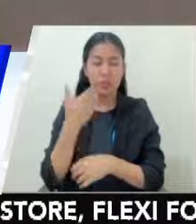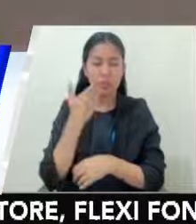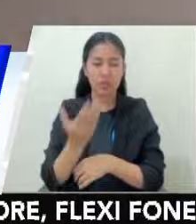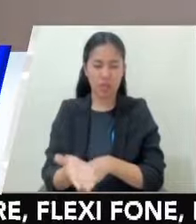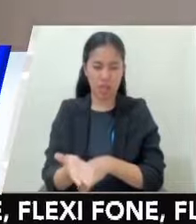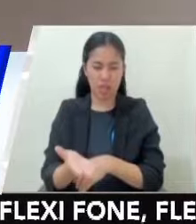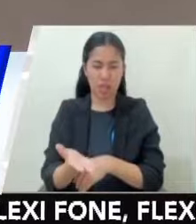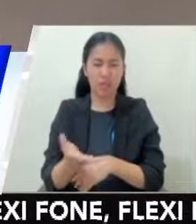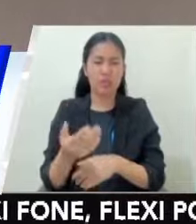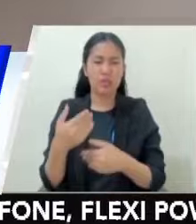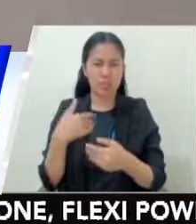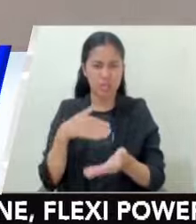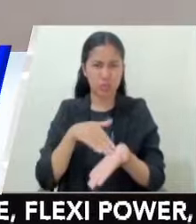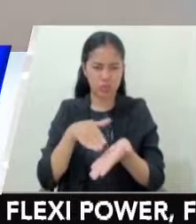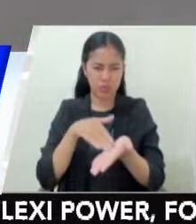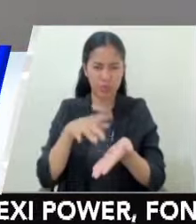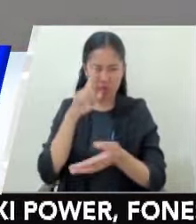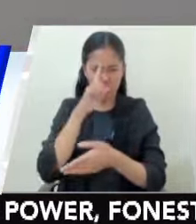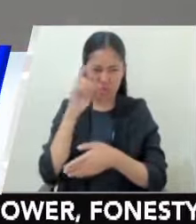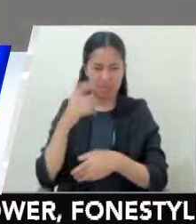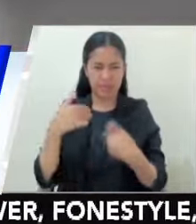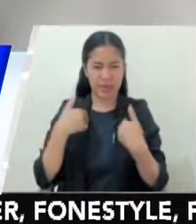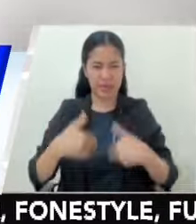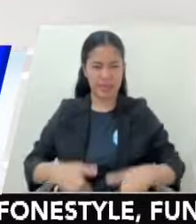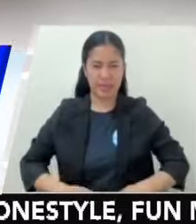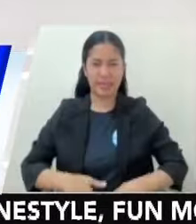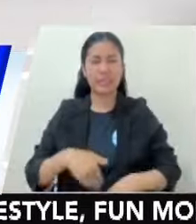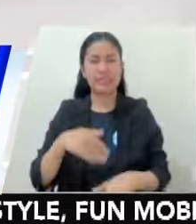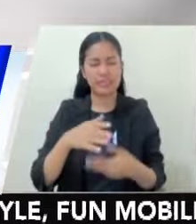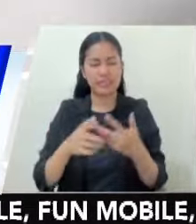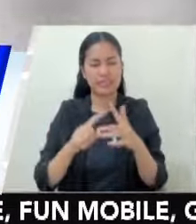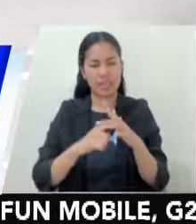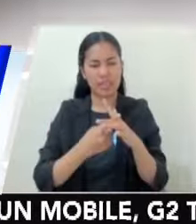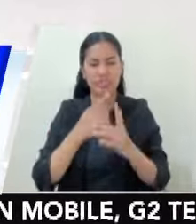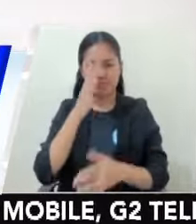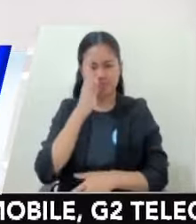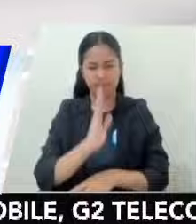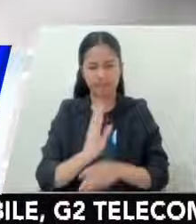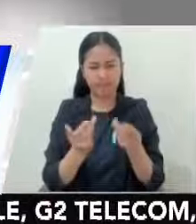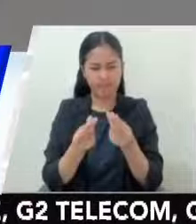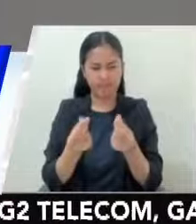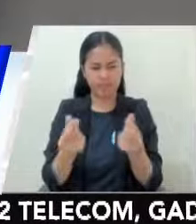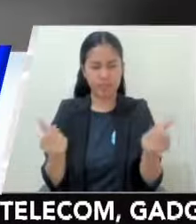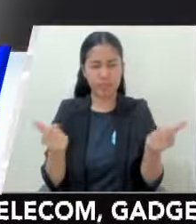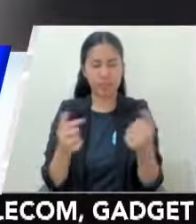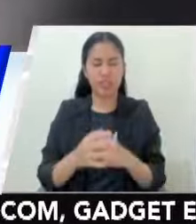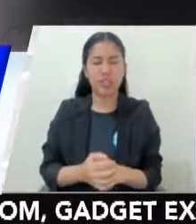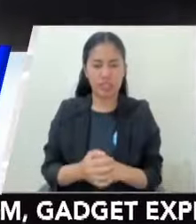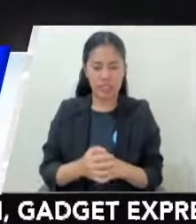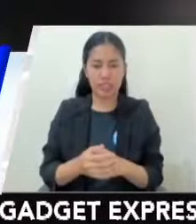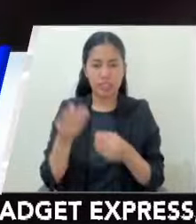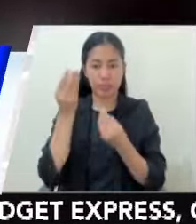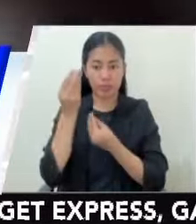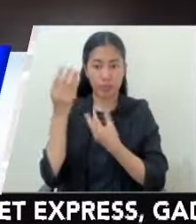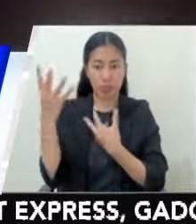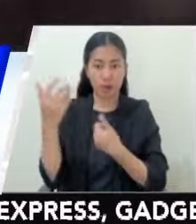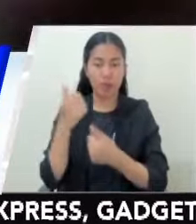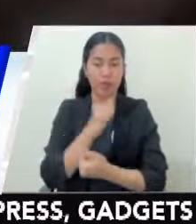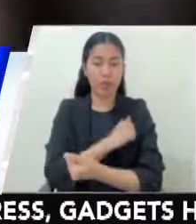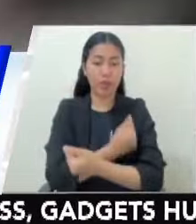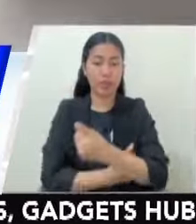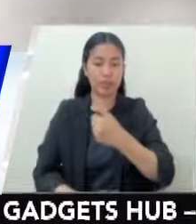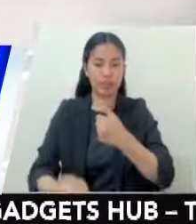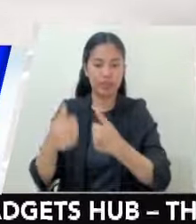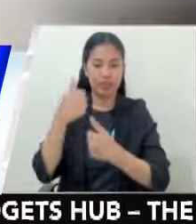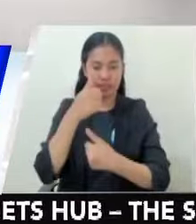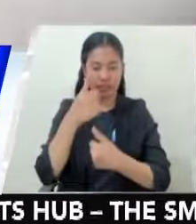o pagkaagnas ang katawan ng dugong. Agad itong ipinagbigay alam sa mga otoridad. Matapos makuhana ng mga datos, agad